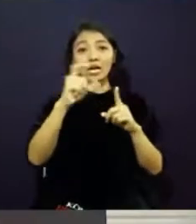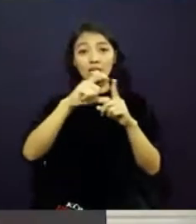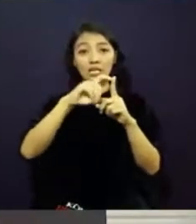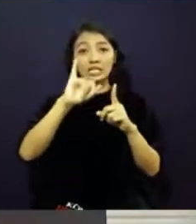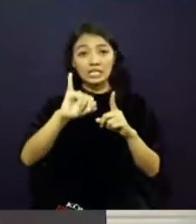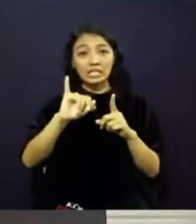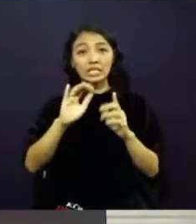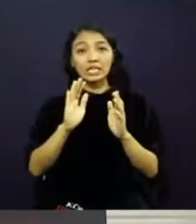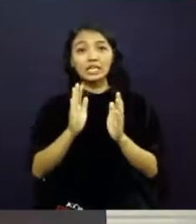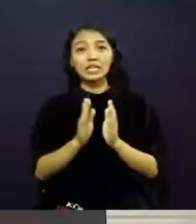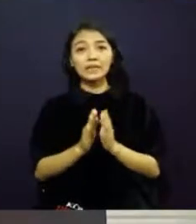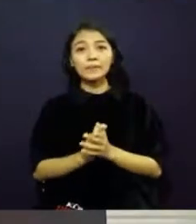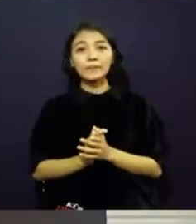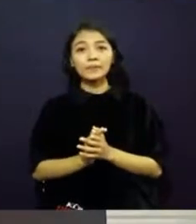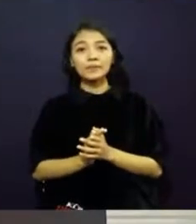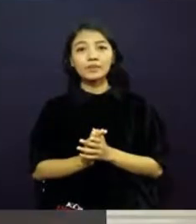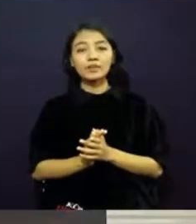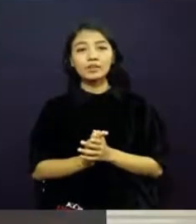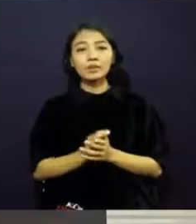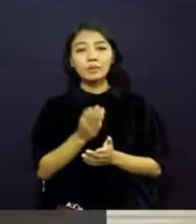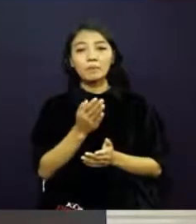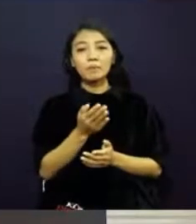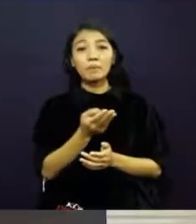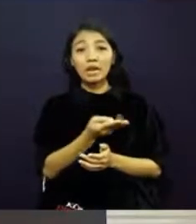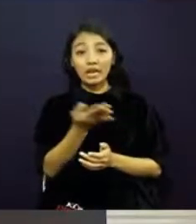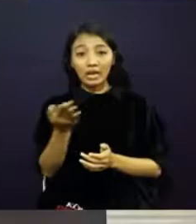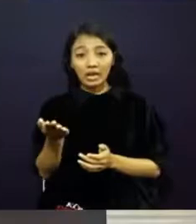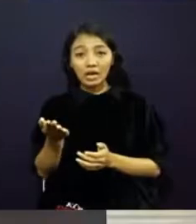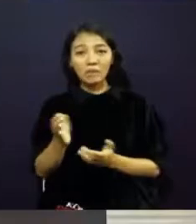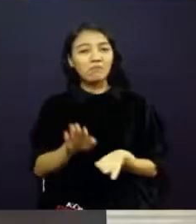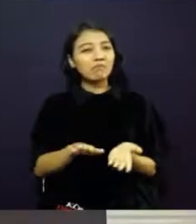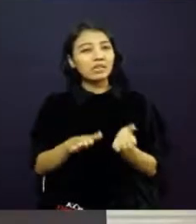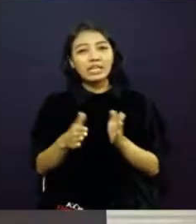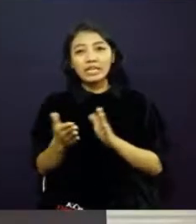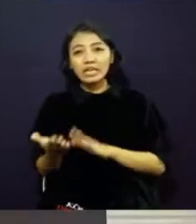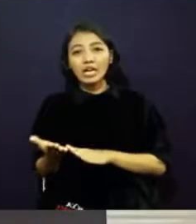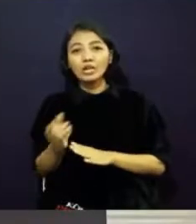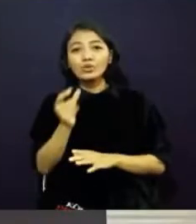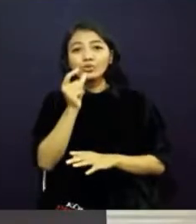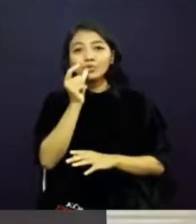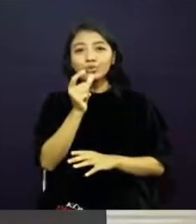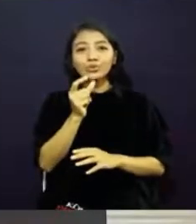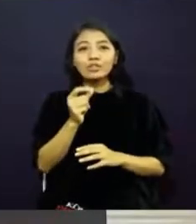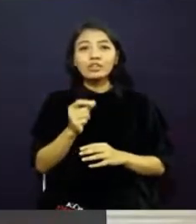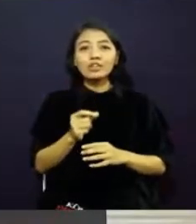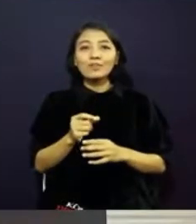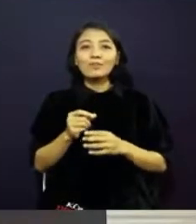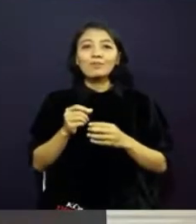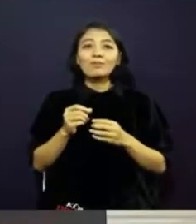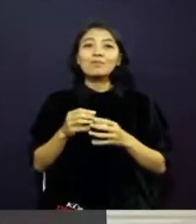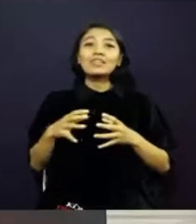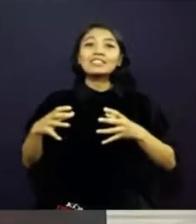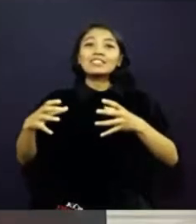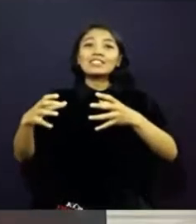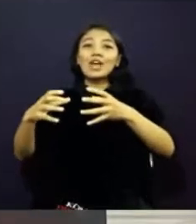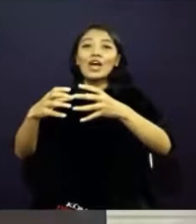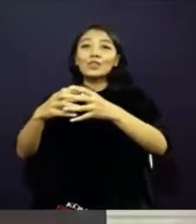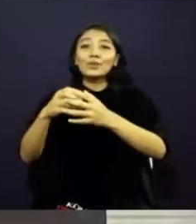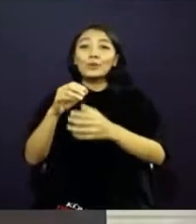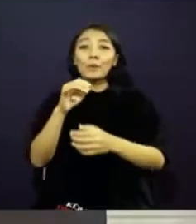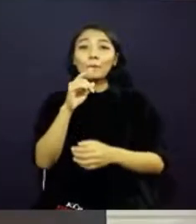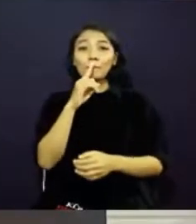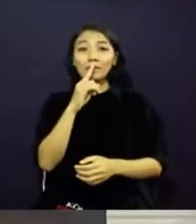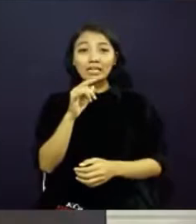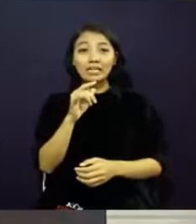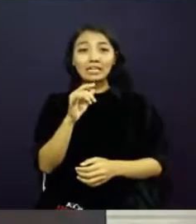Hai mereka mendahului kita sekalian untuk bergabung dengan para Kudus